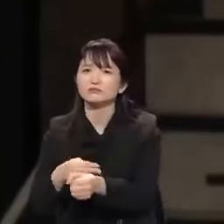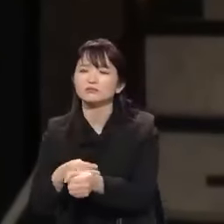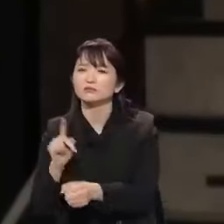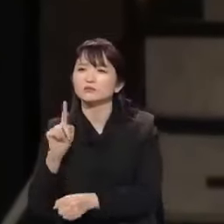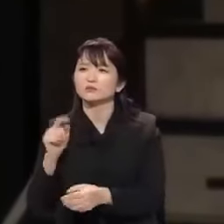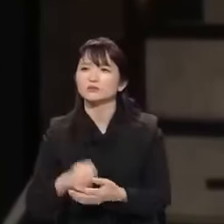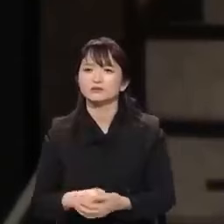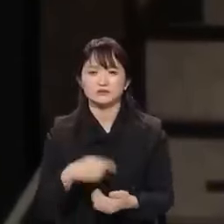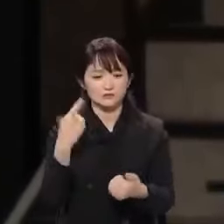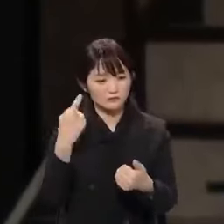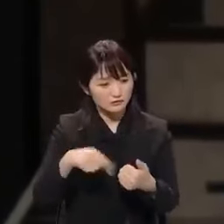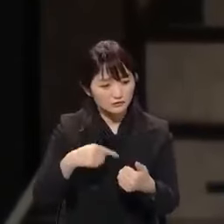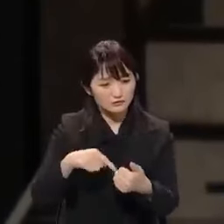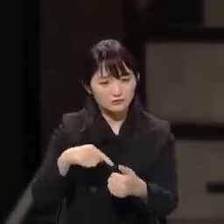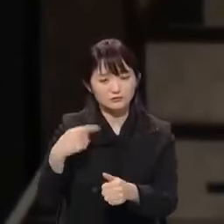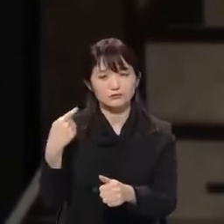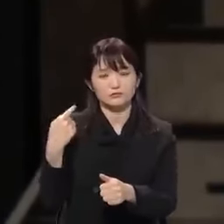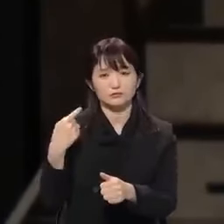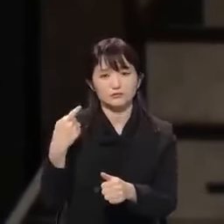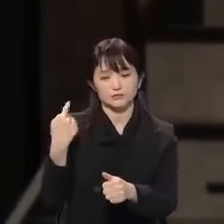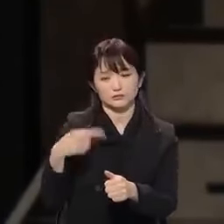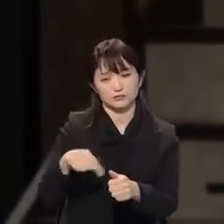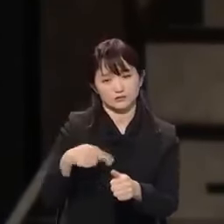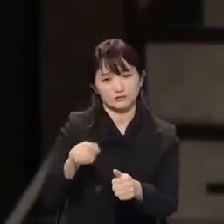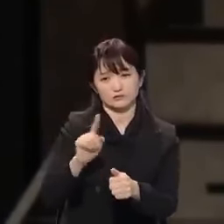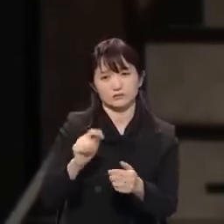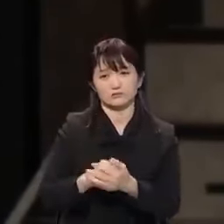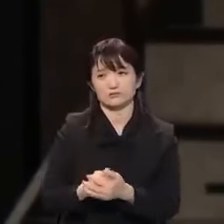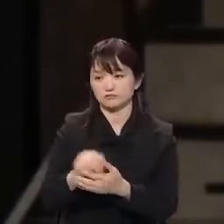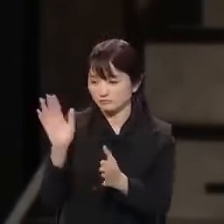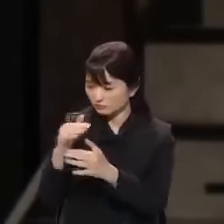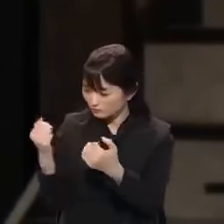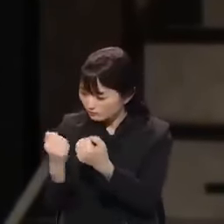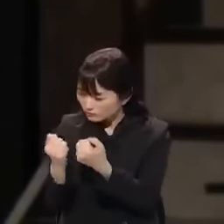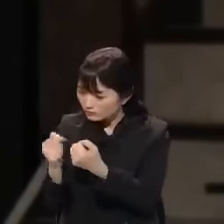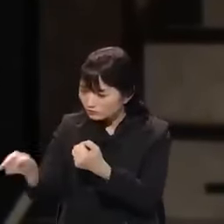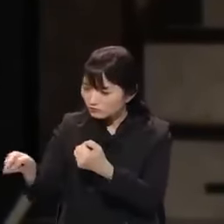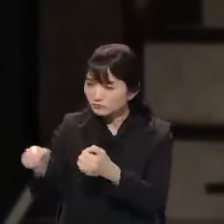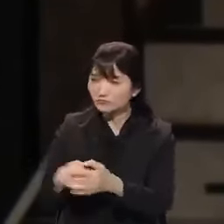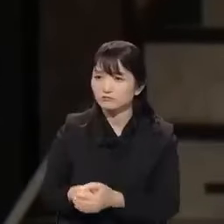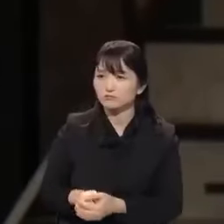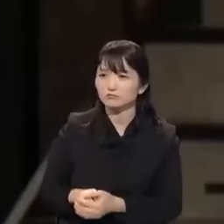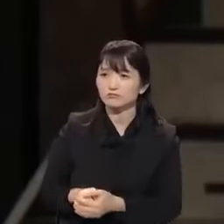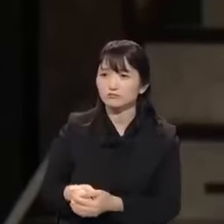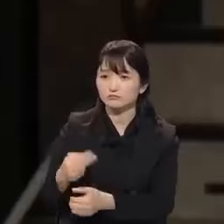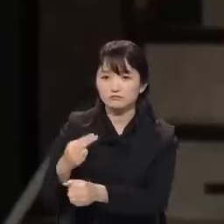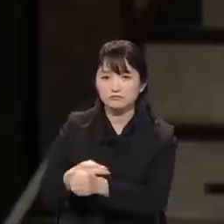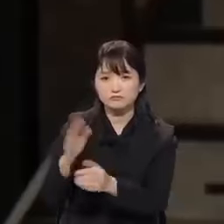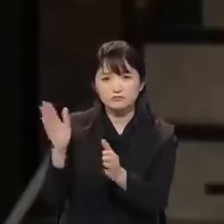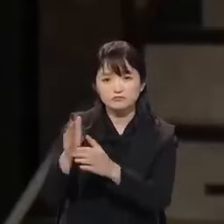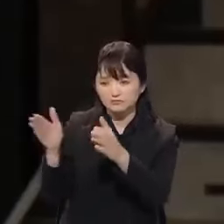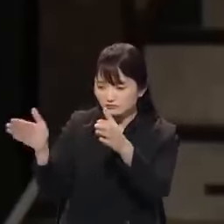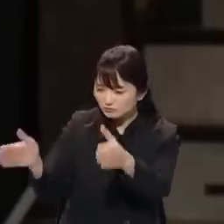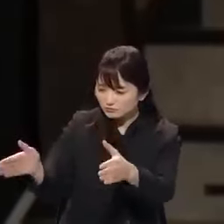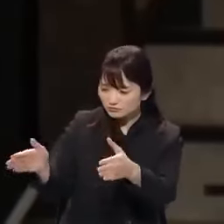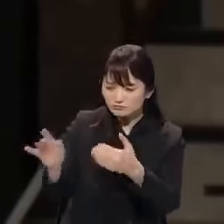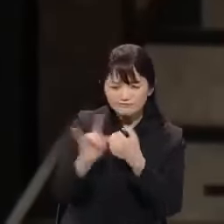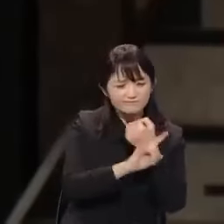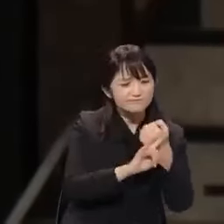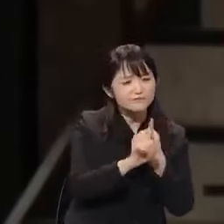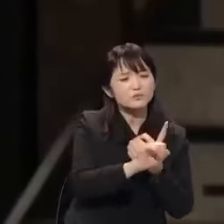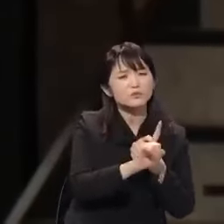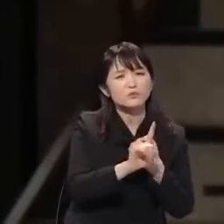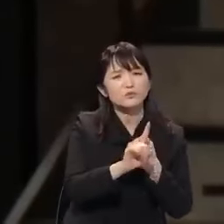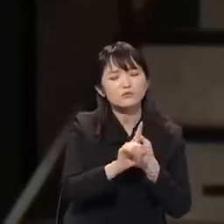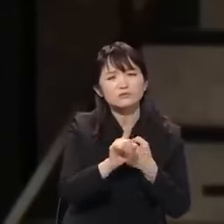것은 가르침과 훈육이지 학생과 싸우고 그 안에서 왜 나랑 학생 사이에 이간질해 뭐 이런 단어도 저는 참 좀